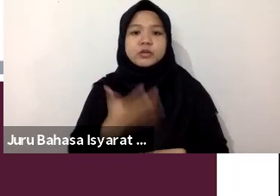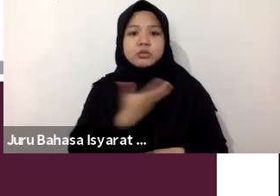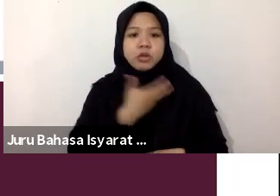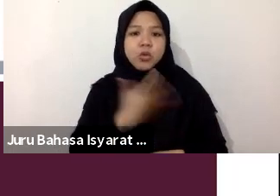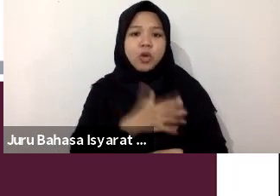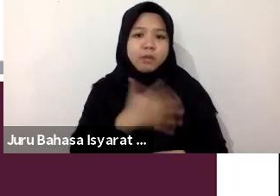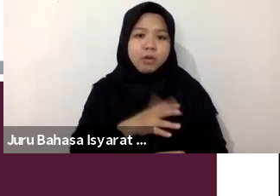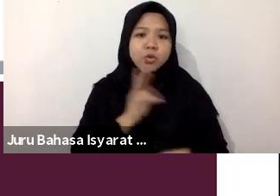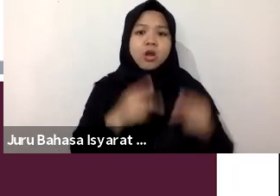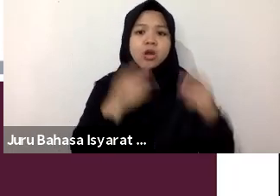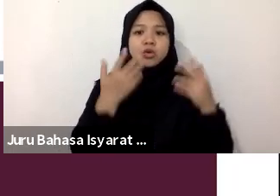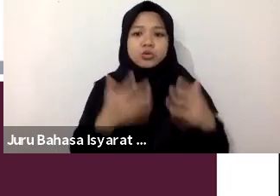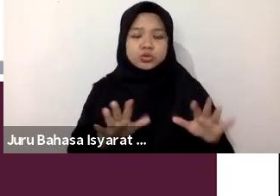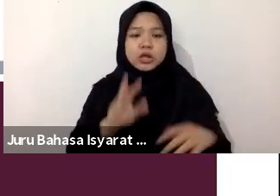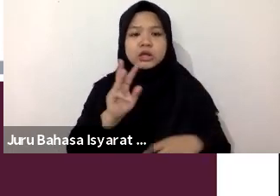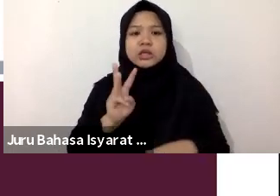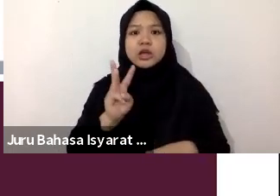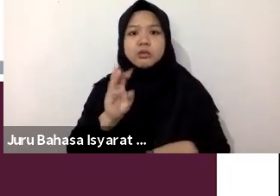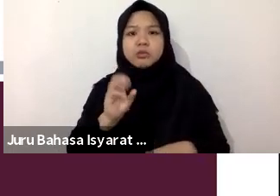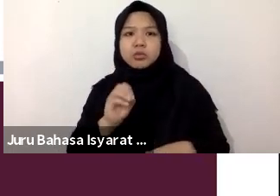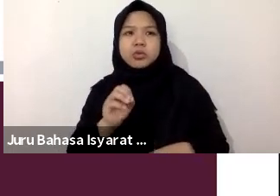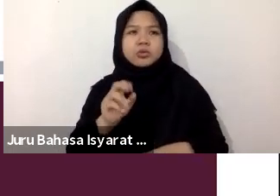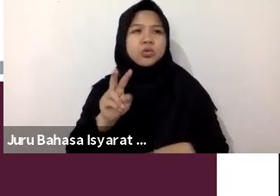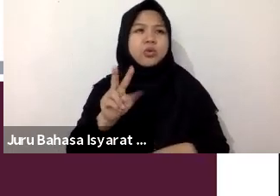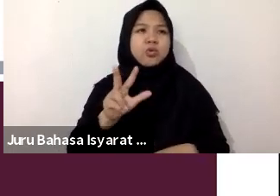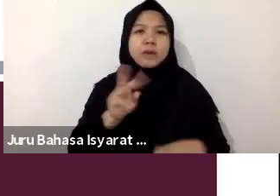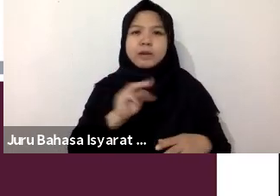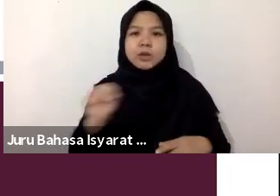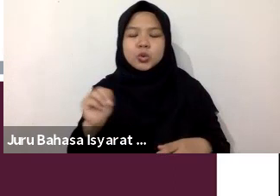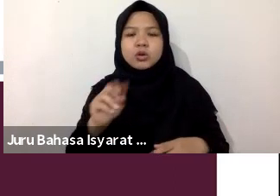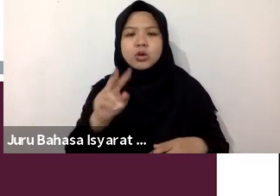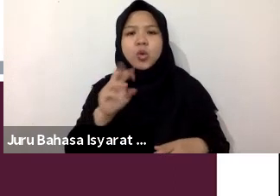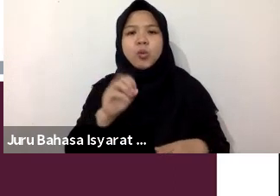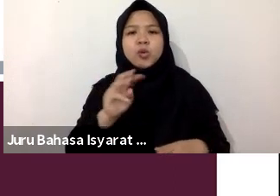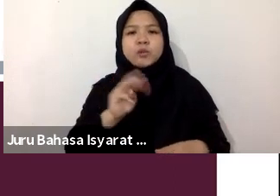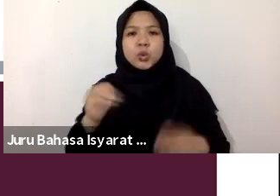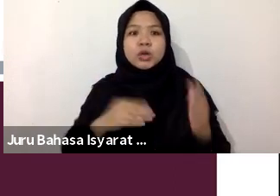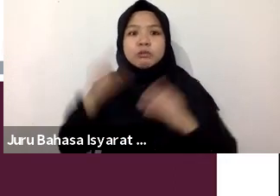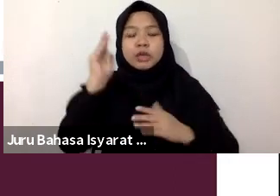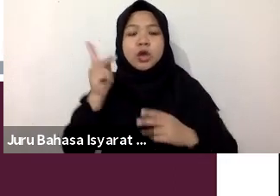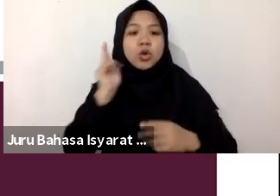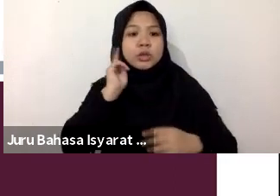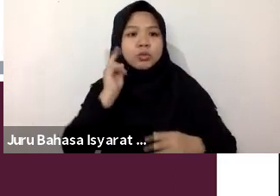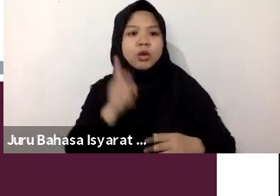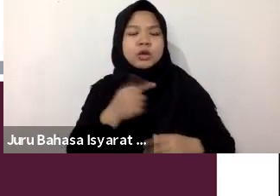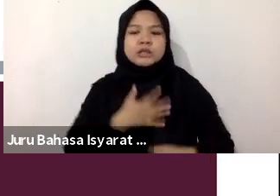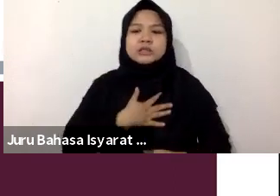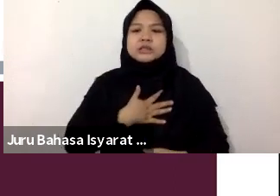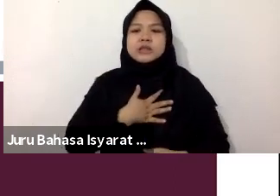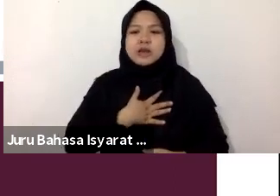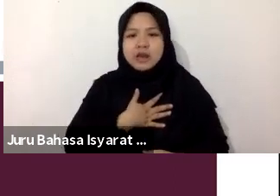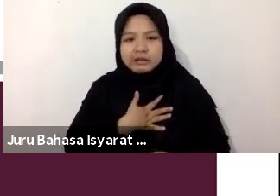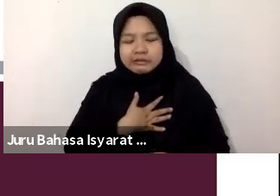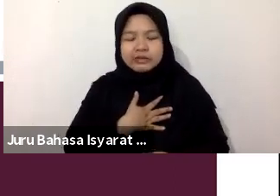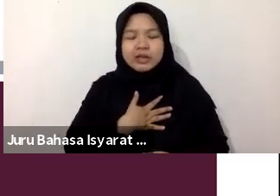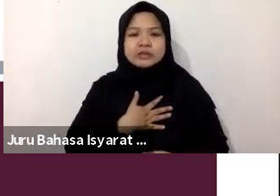misalnya udah 32 minggu ke atas atau 28 minggu gitu ya, 20 minggu aja ternyata ibu ini ada sesak nafas yang mengarah